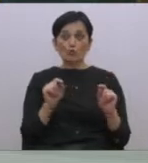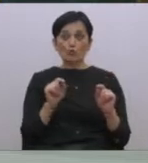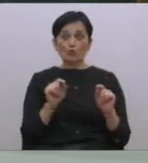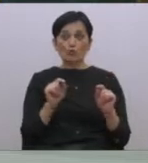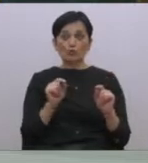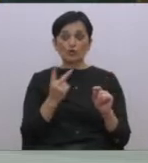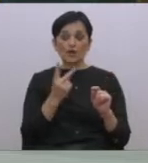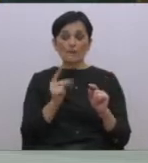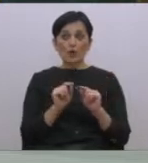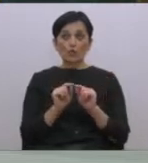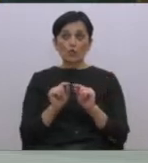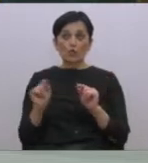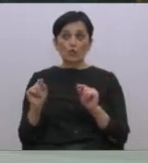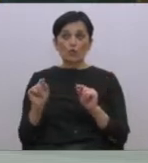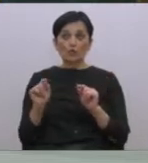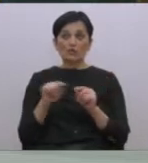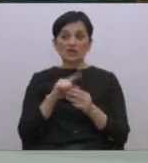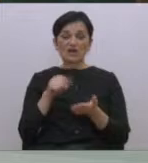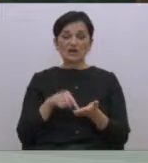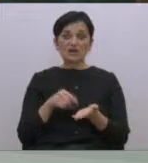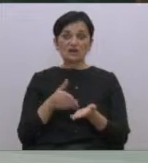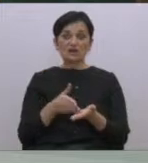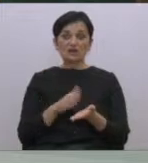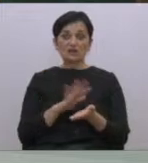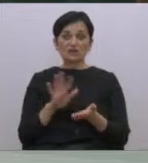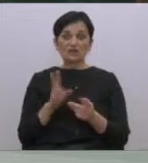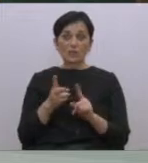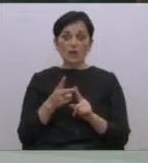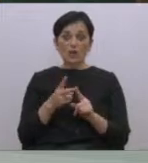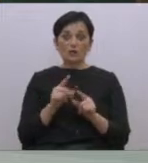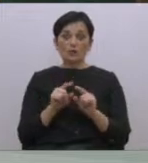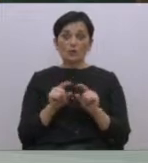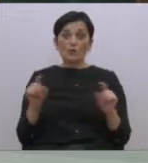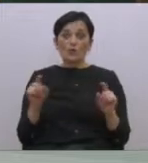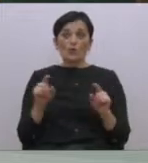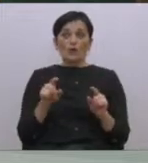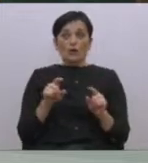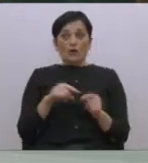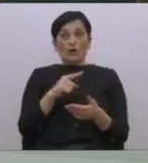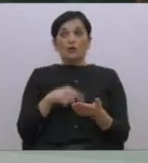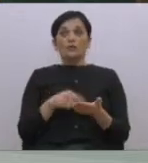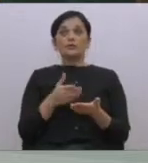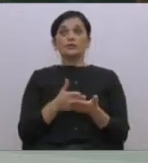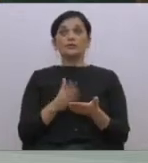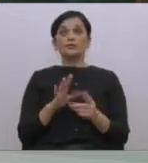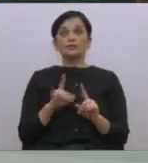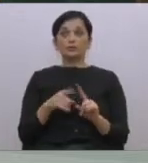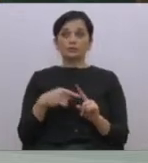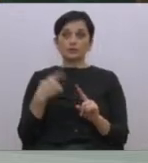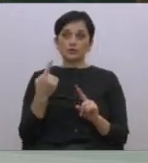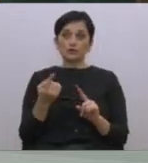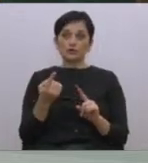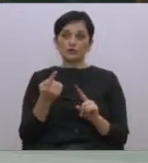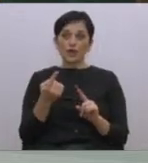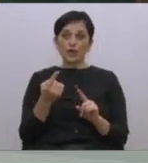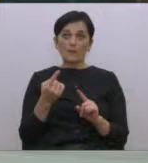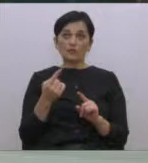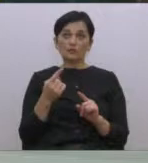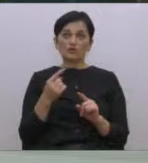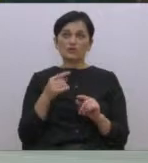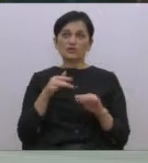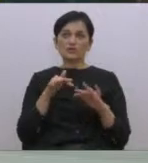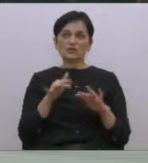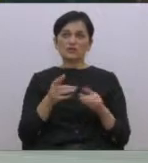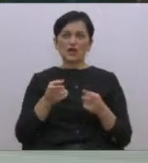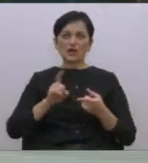და მეორე პუნქტთან კითხვები არ არის, მეორე მუხლთანაც კითხვები არ არის. შემდეგი საბიბლიოთეკო